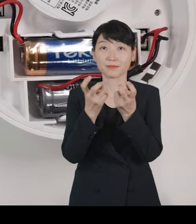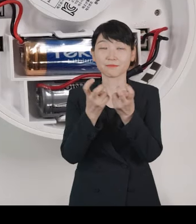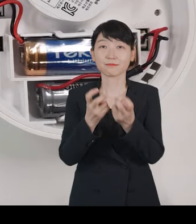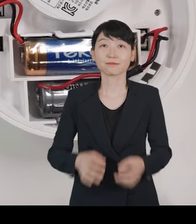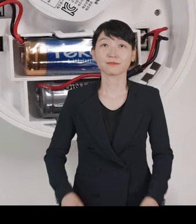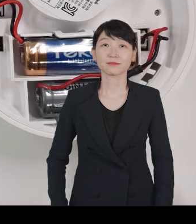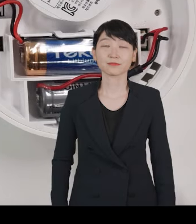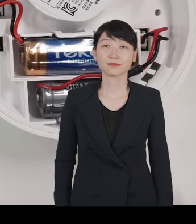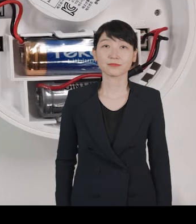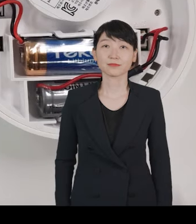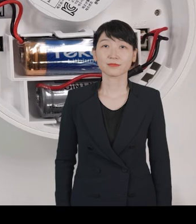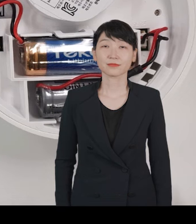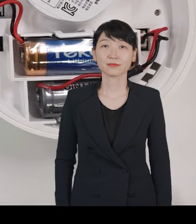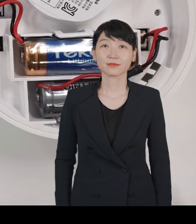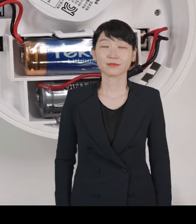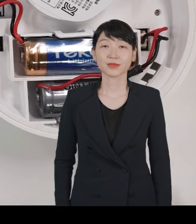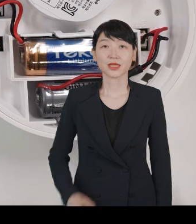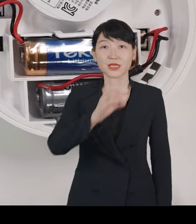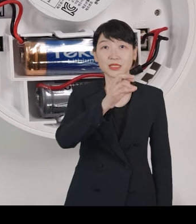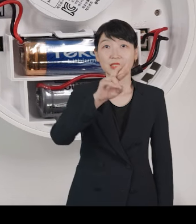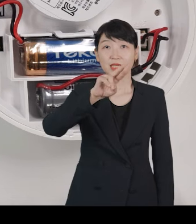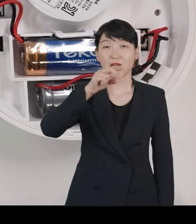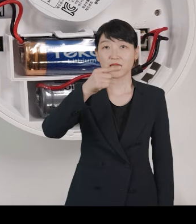배터리 교체 방법은 다음과 같습니다.